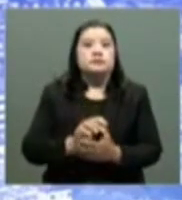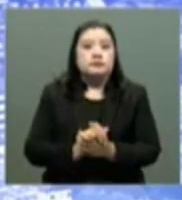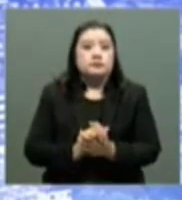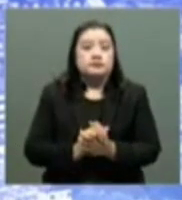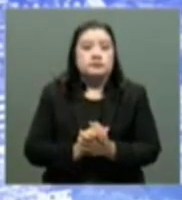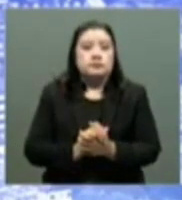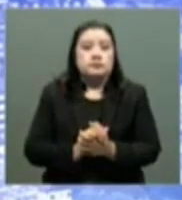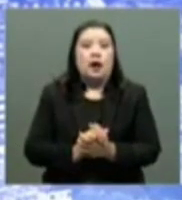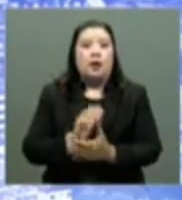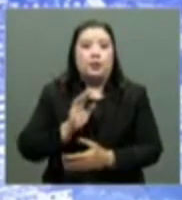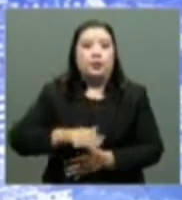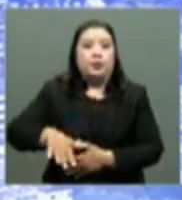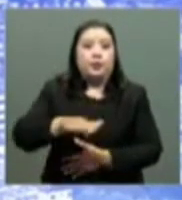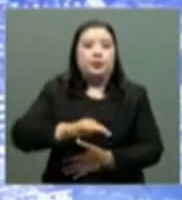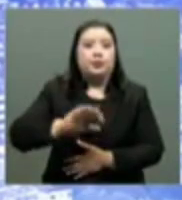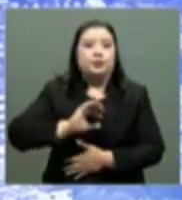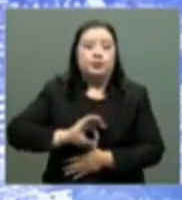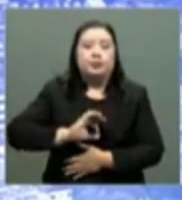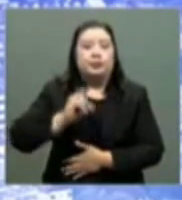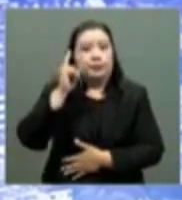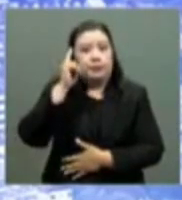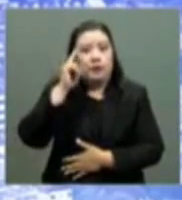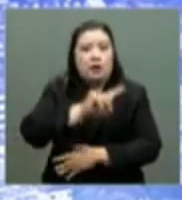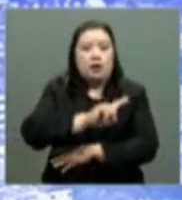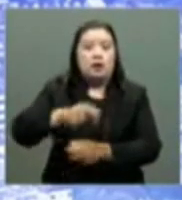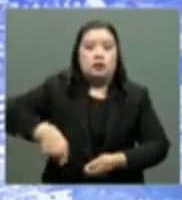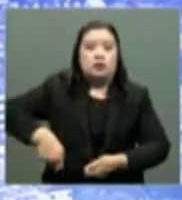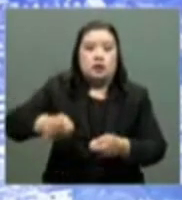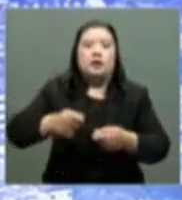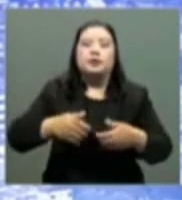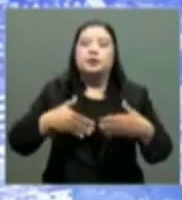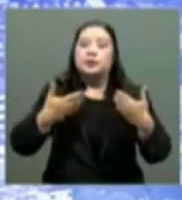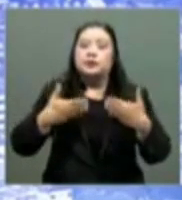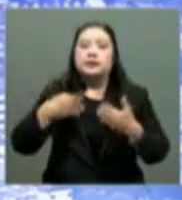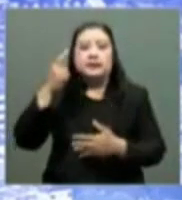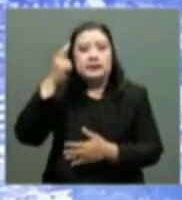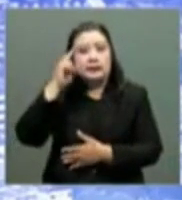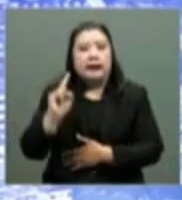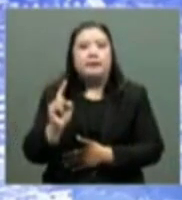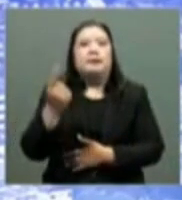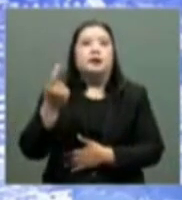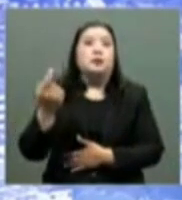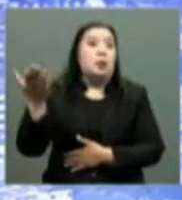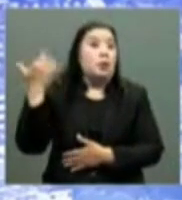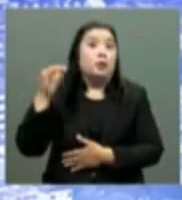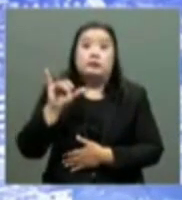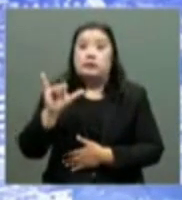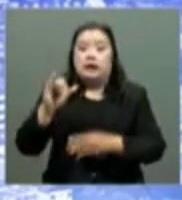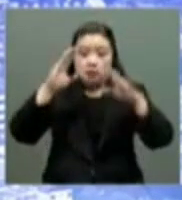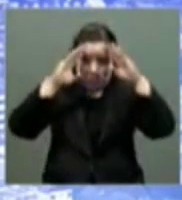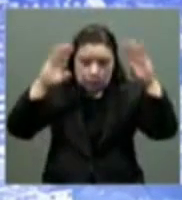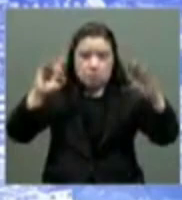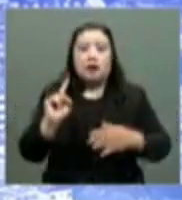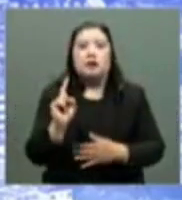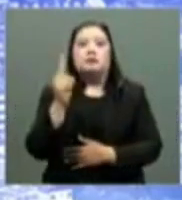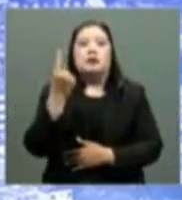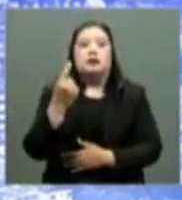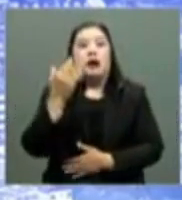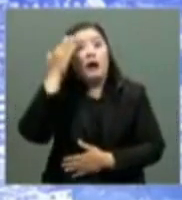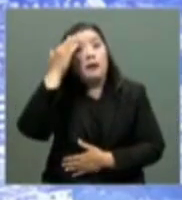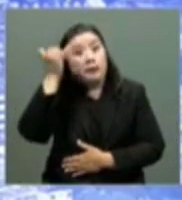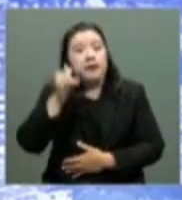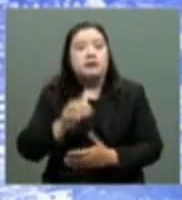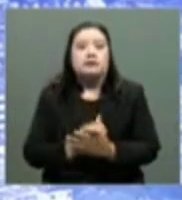อยู่ในช่วงของการเฉลิมฉลองเทศกาลในมิติใหม่ซึ่งไม่เคยมีมาก่อนนะครับก็คือไม่มีการร